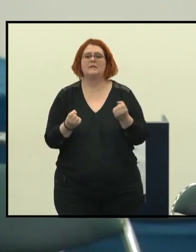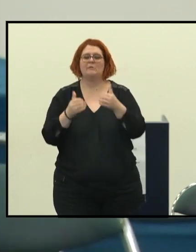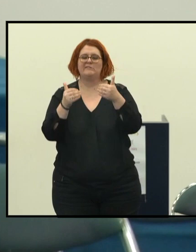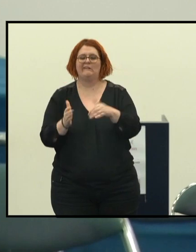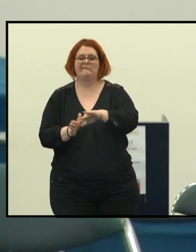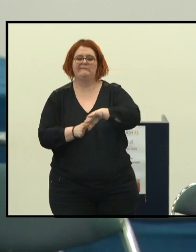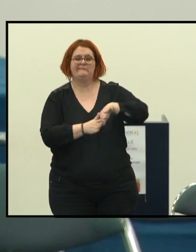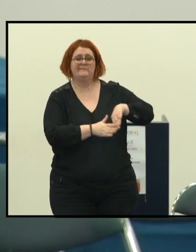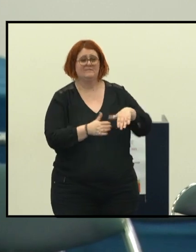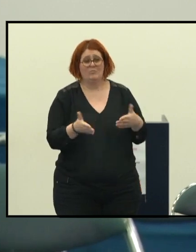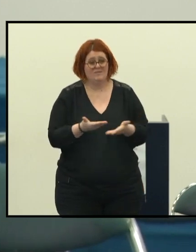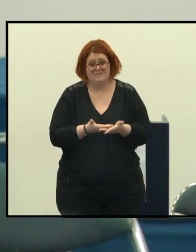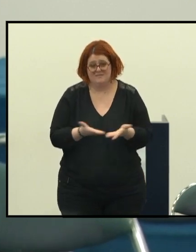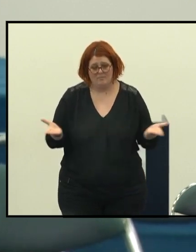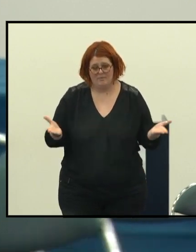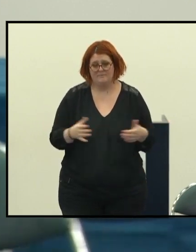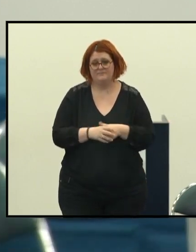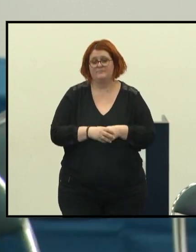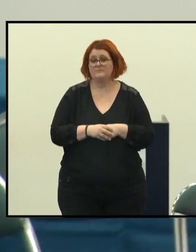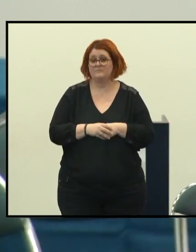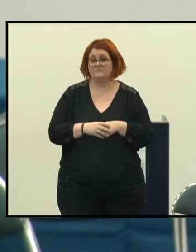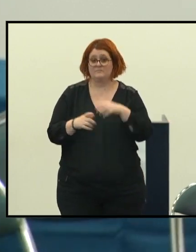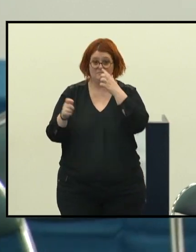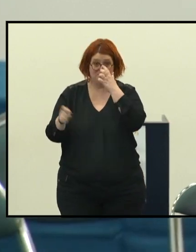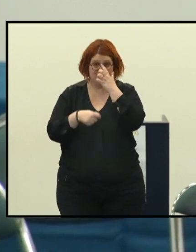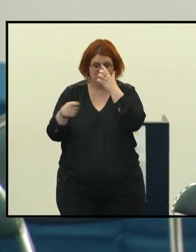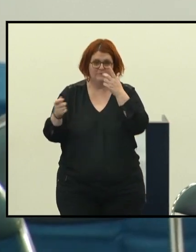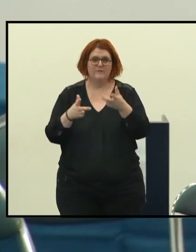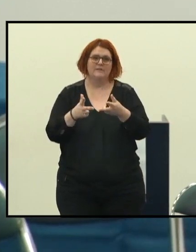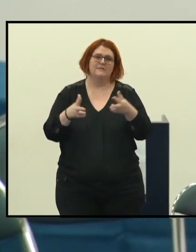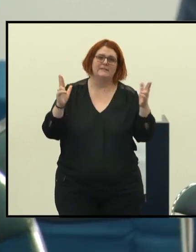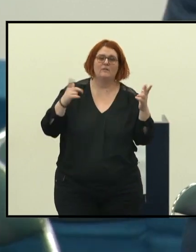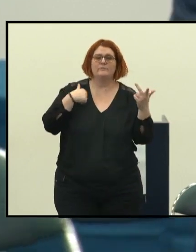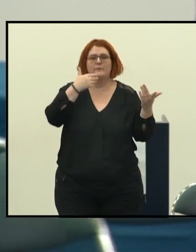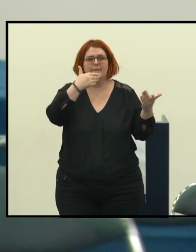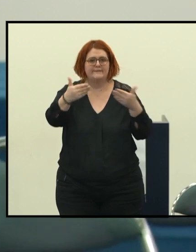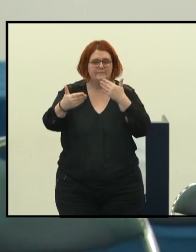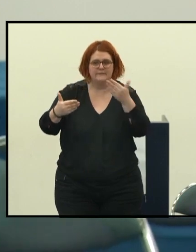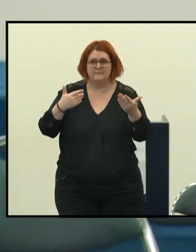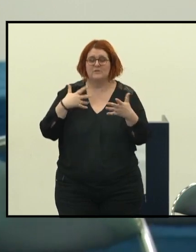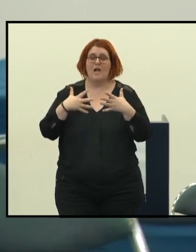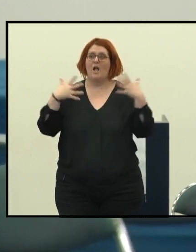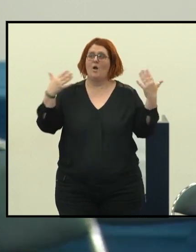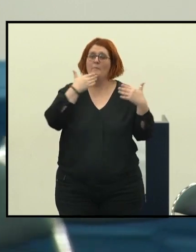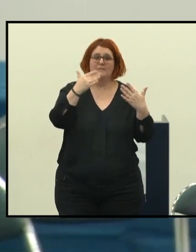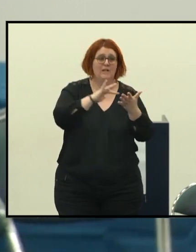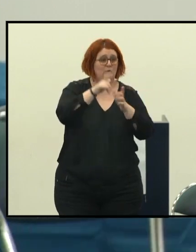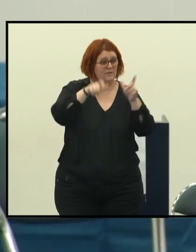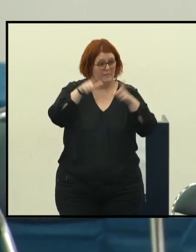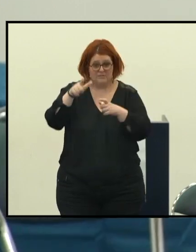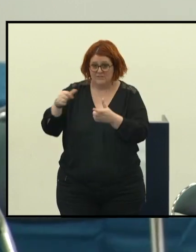vais simplement finir par évidemment la séquence de remerciements. Donc un grand merci à tous les